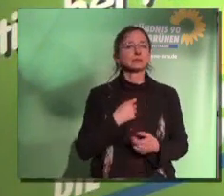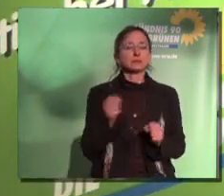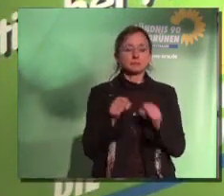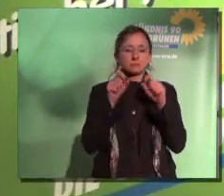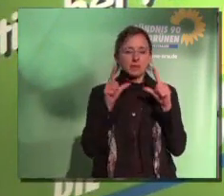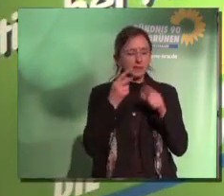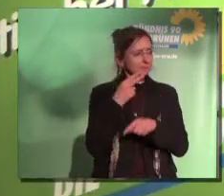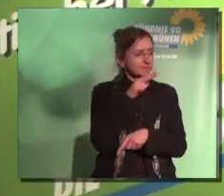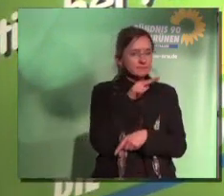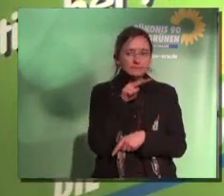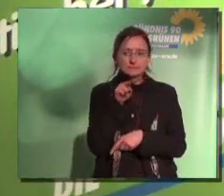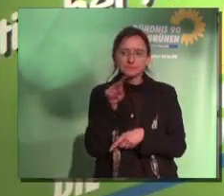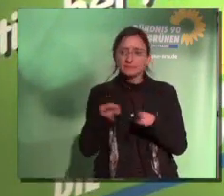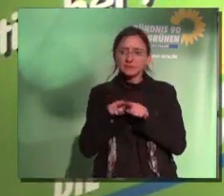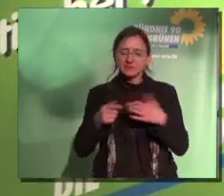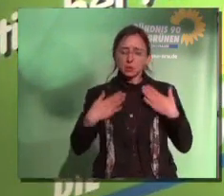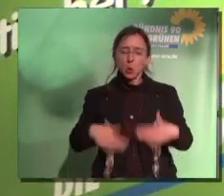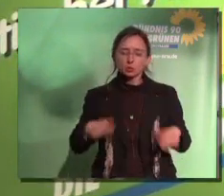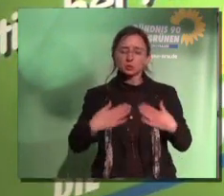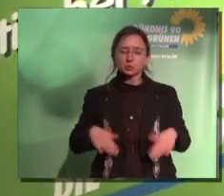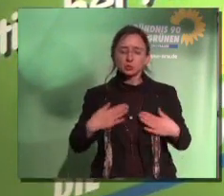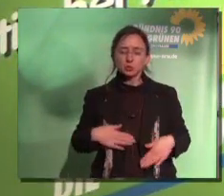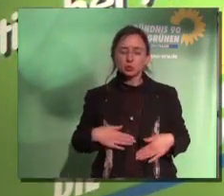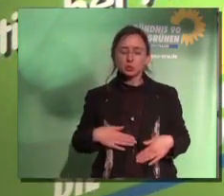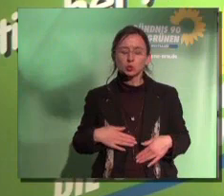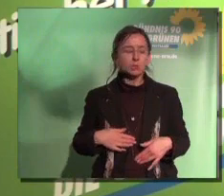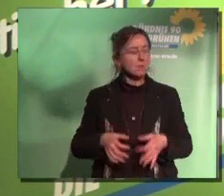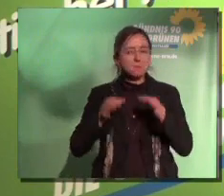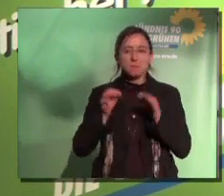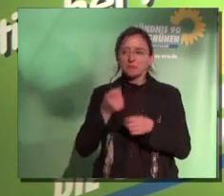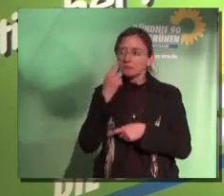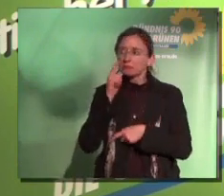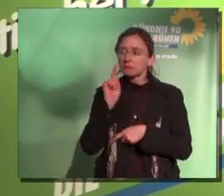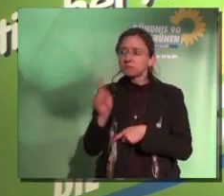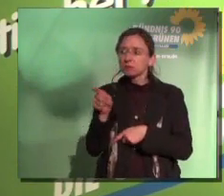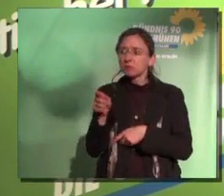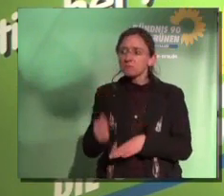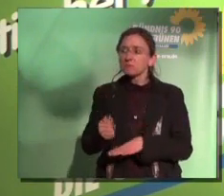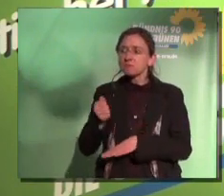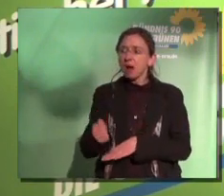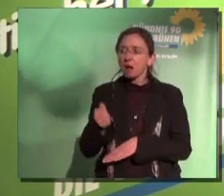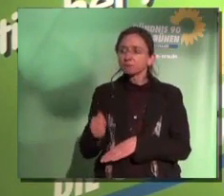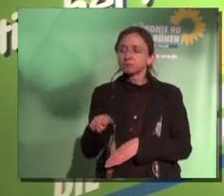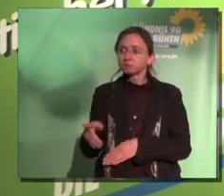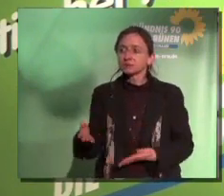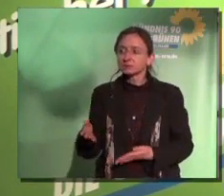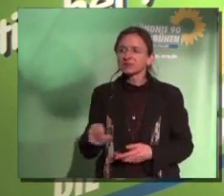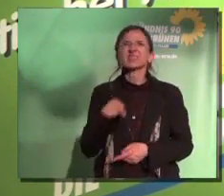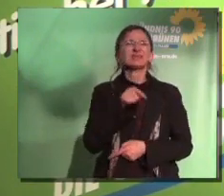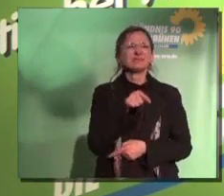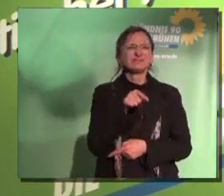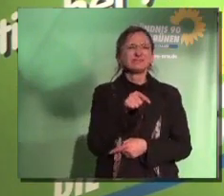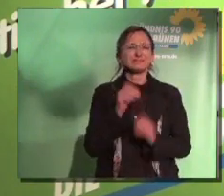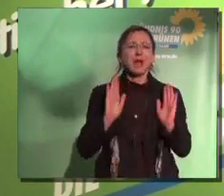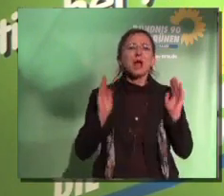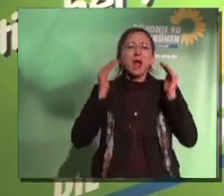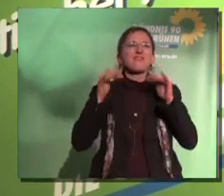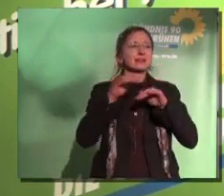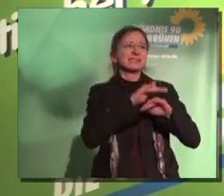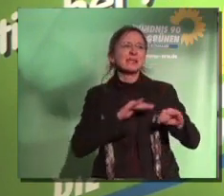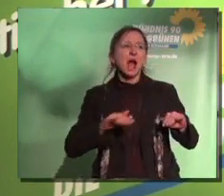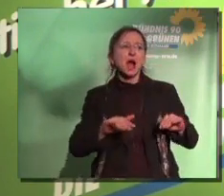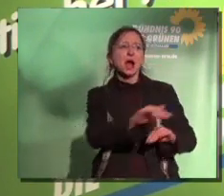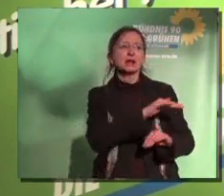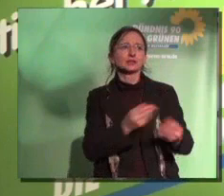habe ich irgendwie noch ein bisschen gedacht, na ja, die haben auch ein bisschen Karneval. Zumindest verkleiden tun sie sich auch jeden Tag da im Vatikan. Aber dann habe ich gedacht,